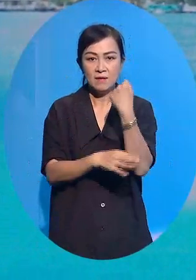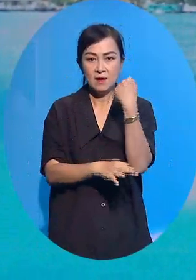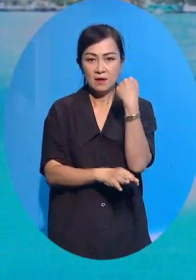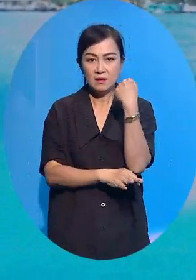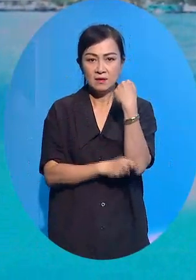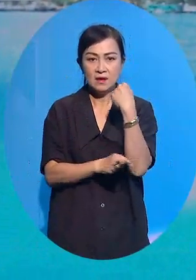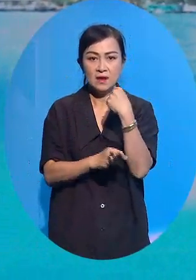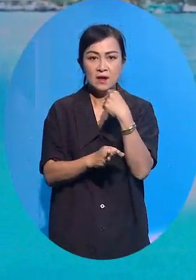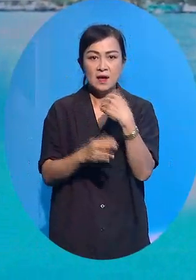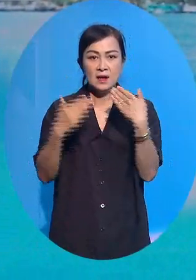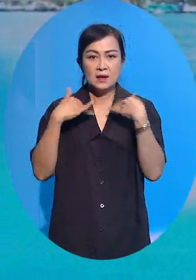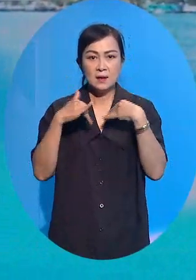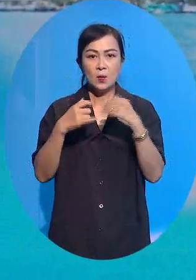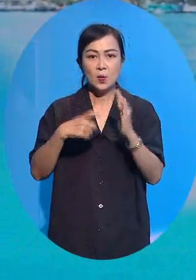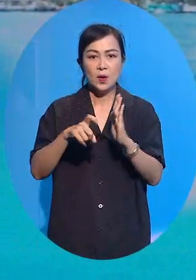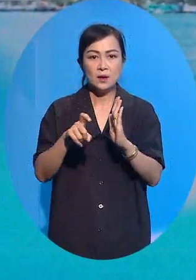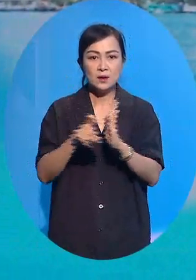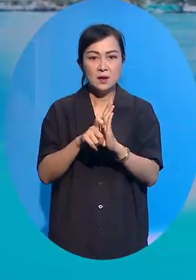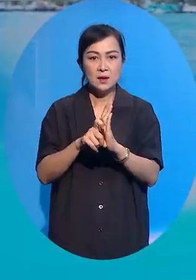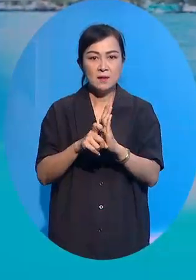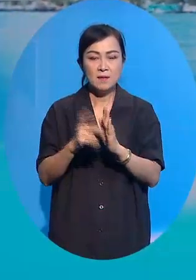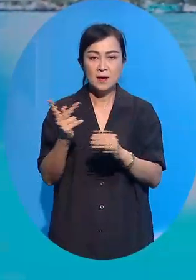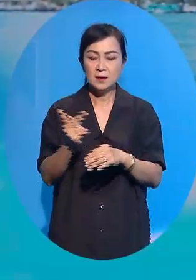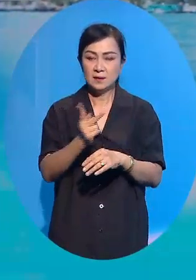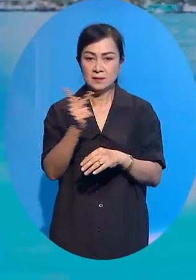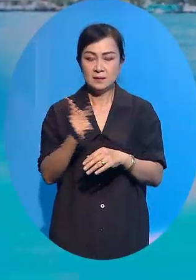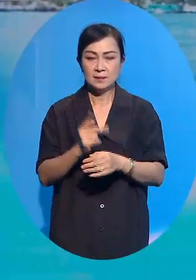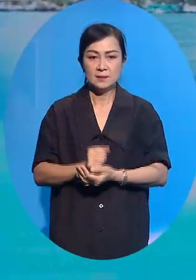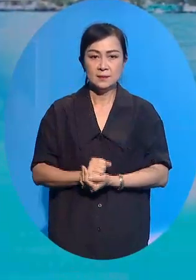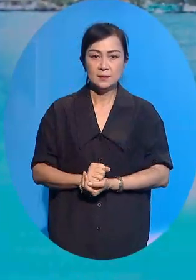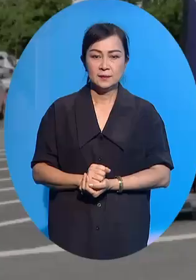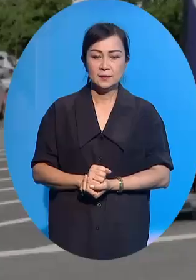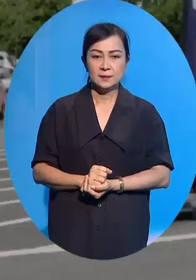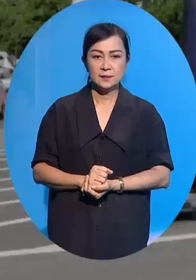không phát thải để đáp ứng những quy định ngặt nghèo về khí thải.